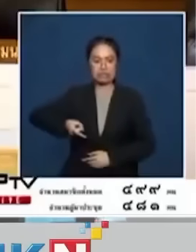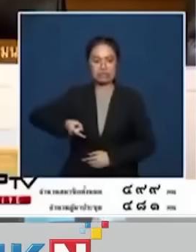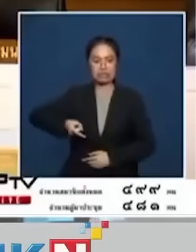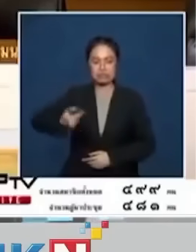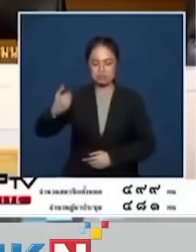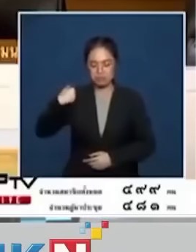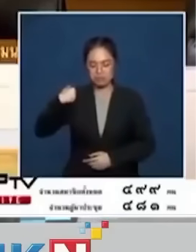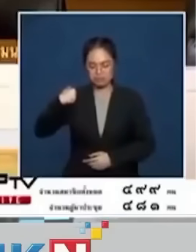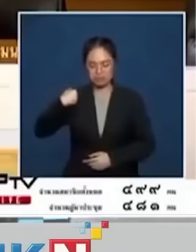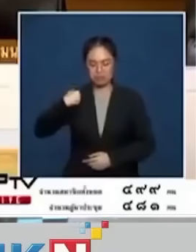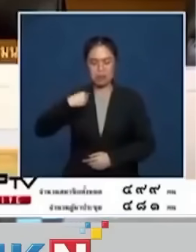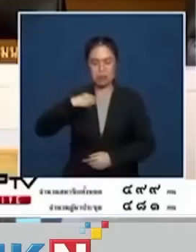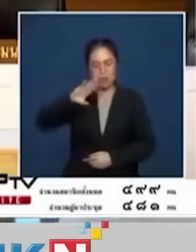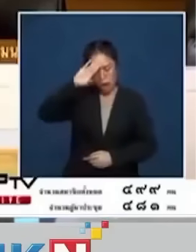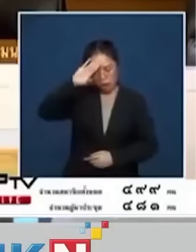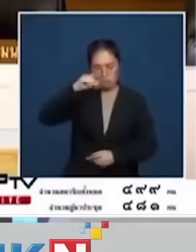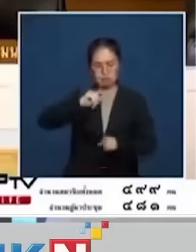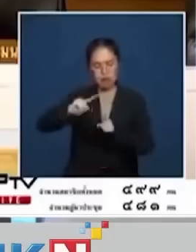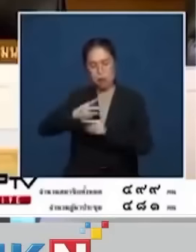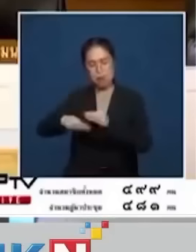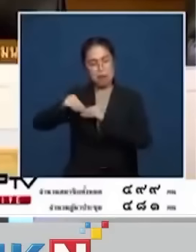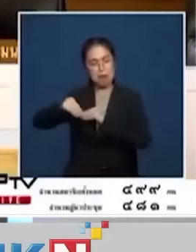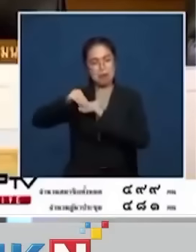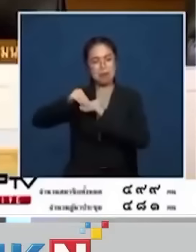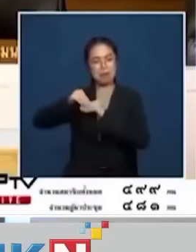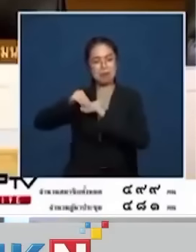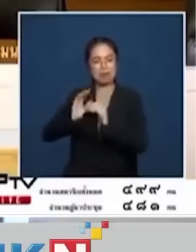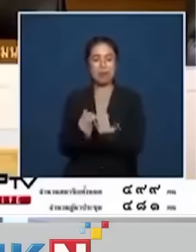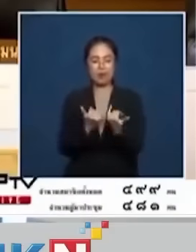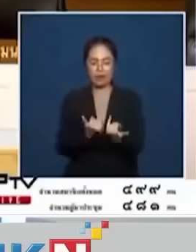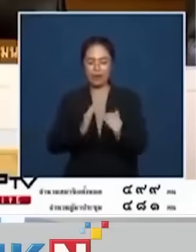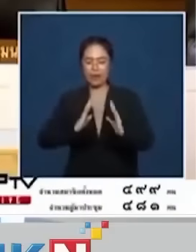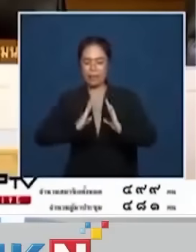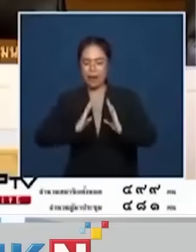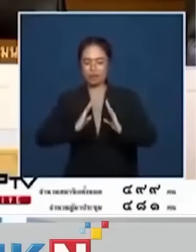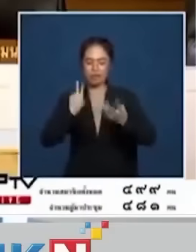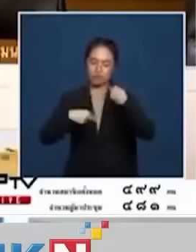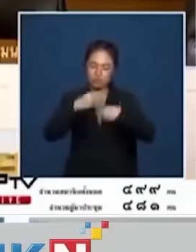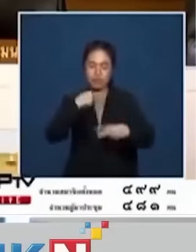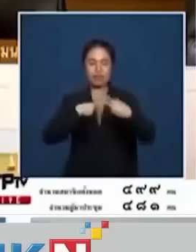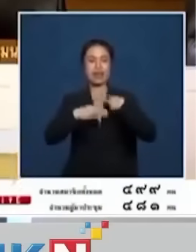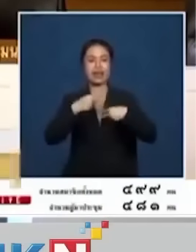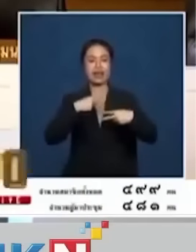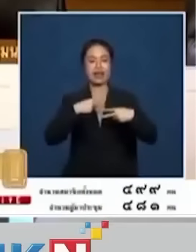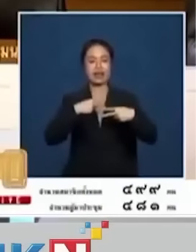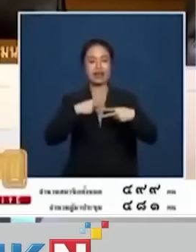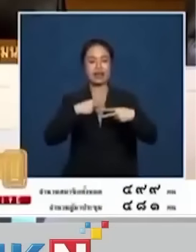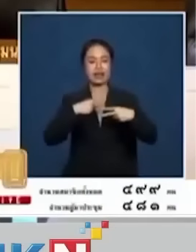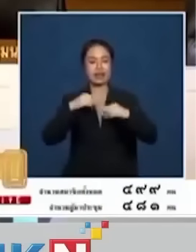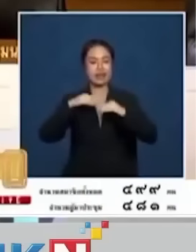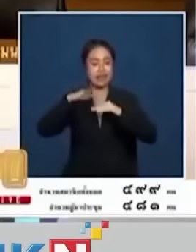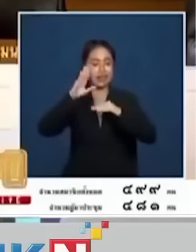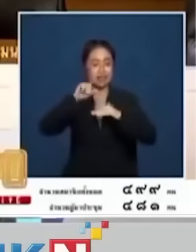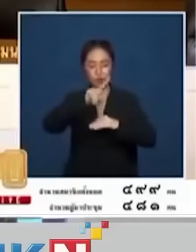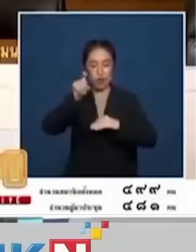ษิณไงคุณทักษิณศาลตัดสินถึงที่สุดแล้วนะเพราะฉะนั้นคุณทักษิณจะได้ประโยชน์จากระเบียบใหม่ที่ออกมาจ